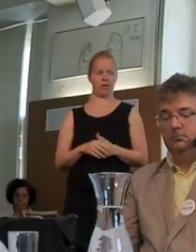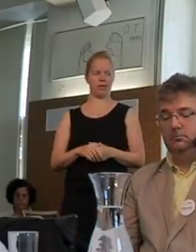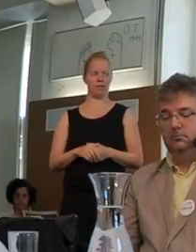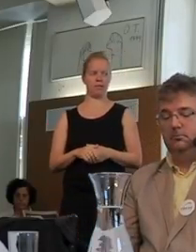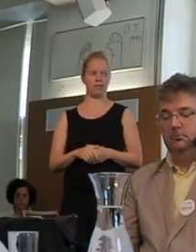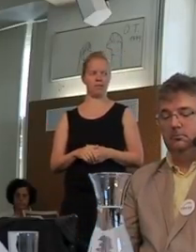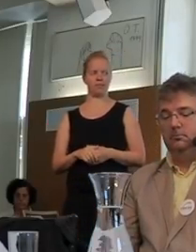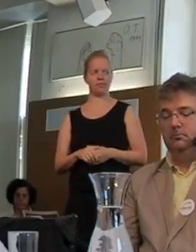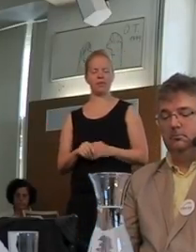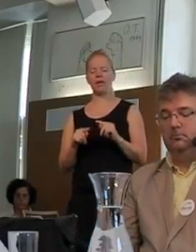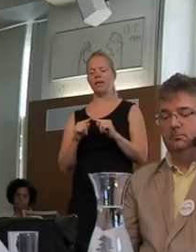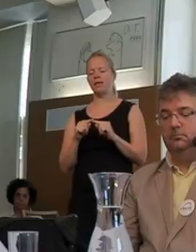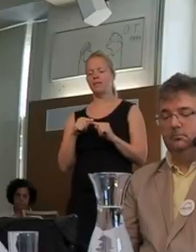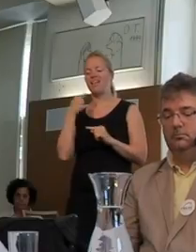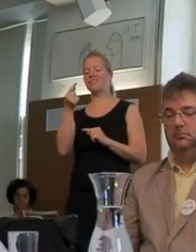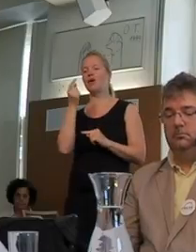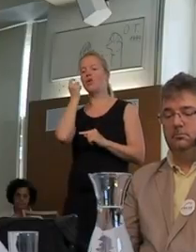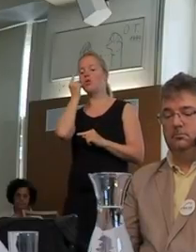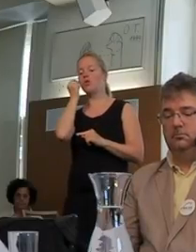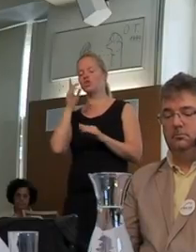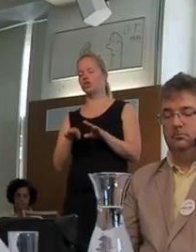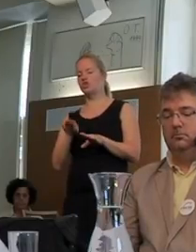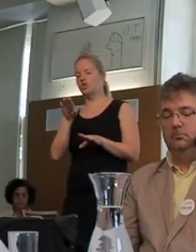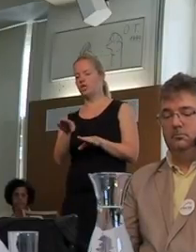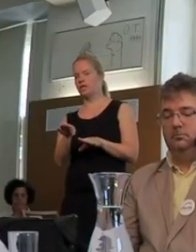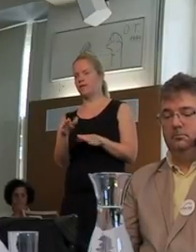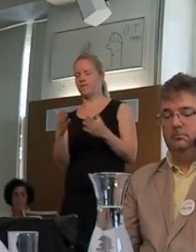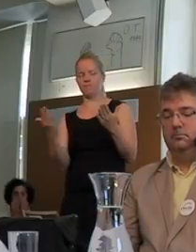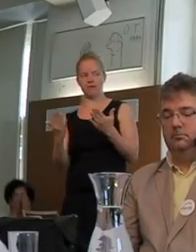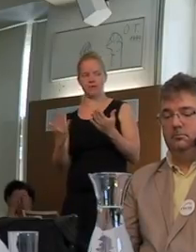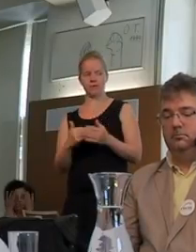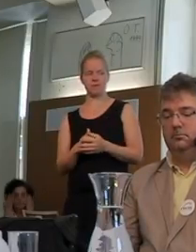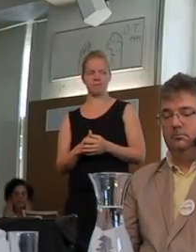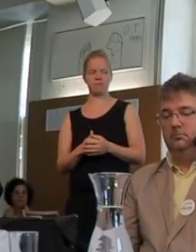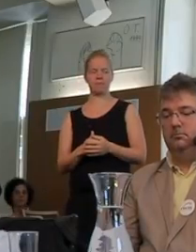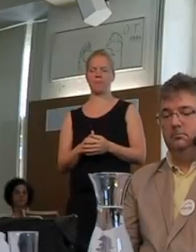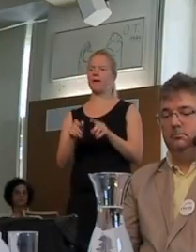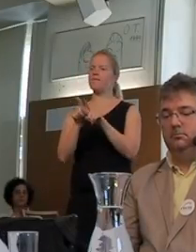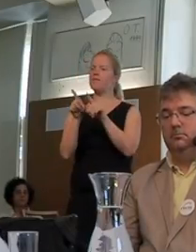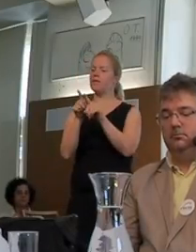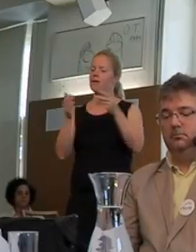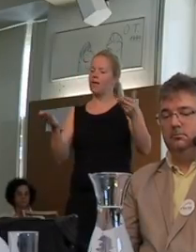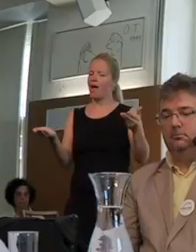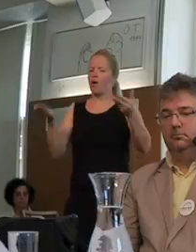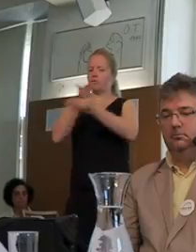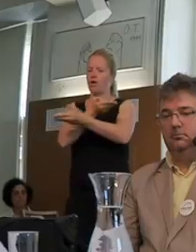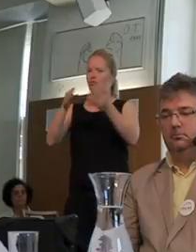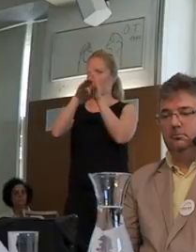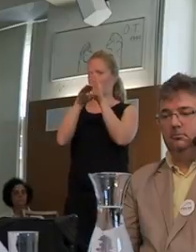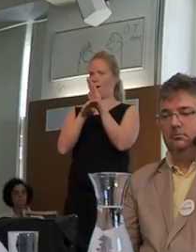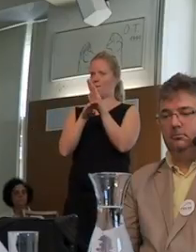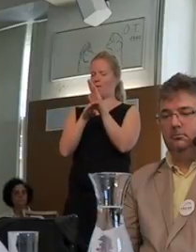wäre der nächste logische Schritt irgend so etwas, was so ein Exchange-Programm ist. Das heißt also,